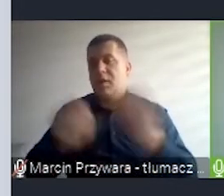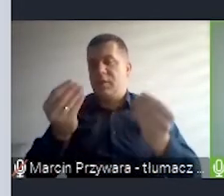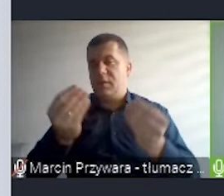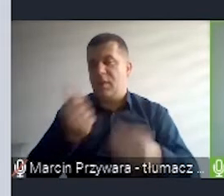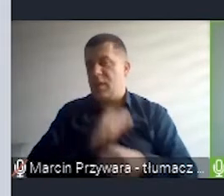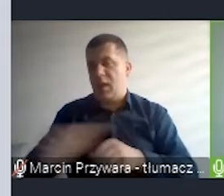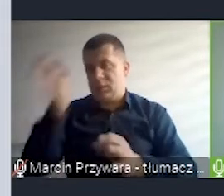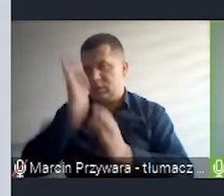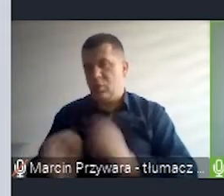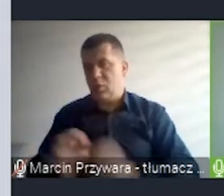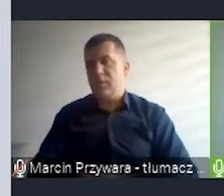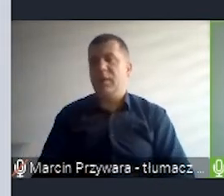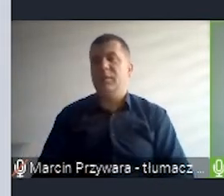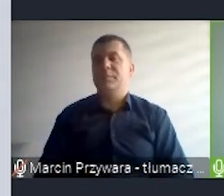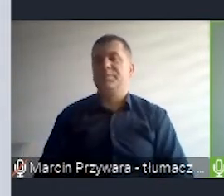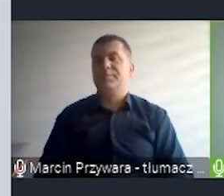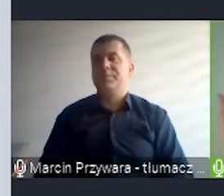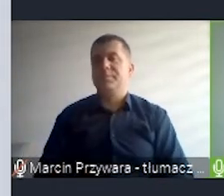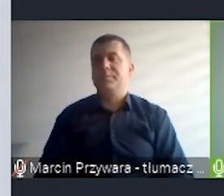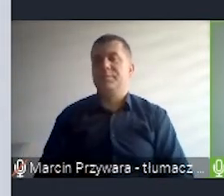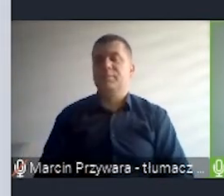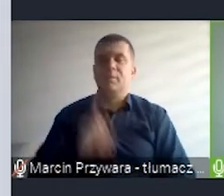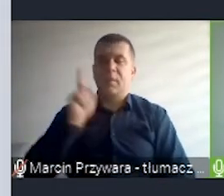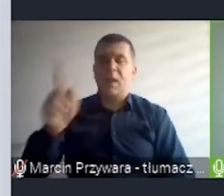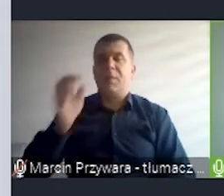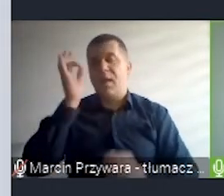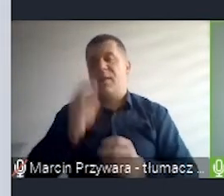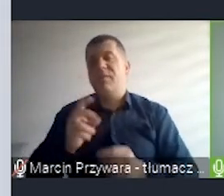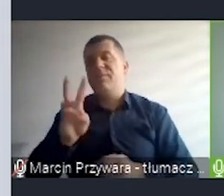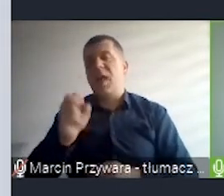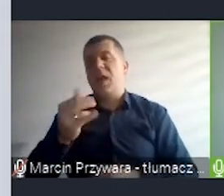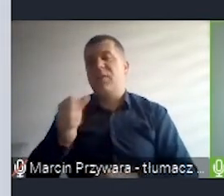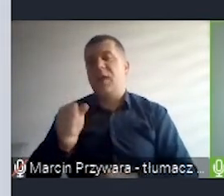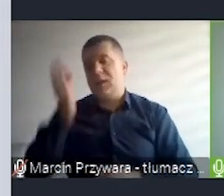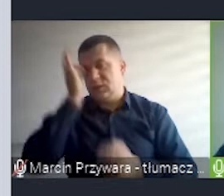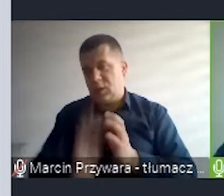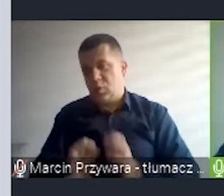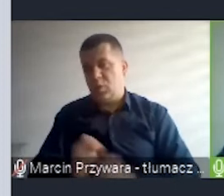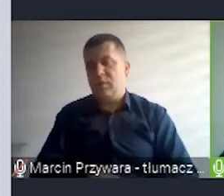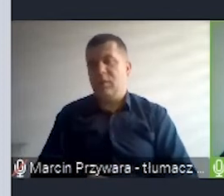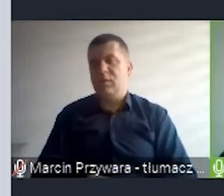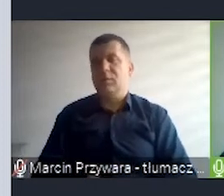nie jest aż tak szczegółowa. Tam weryfikacja szczegółów